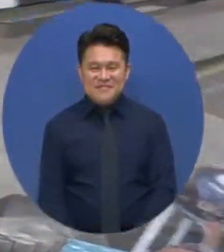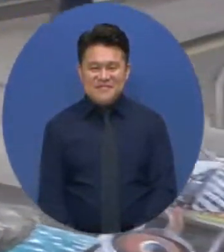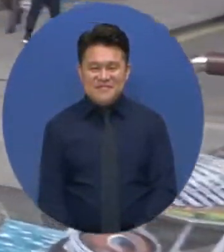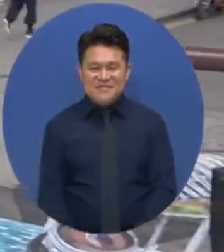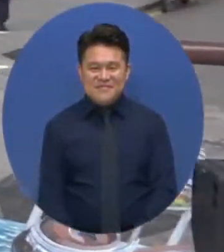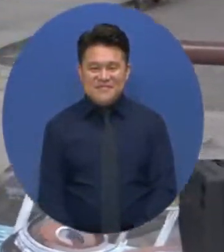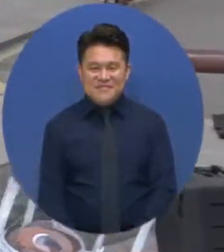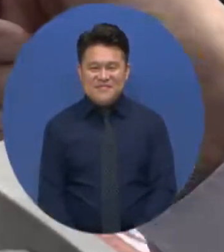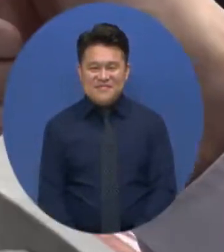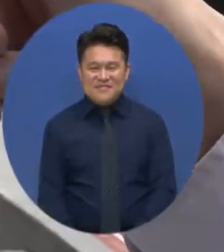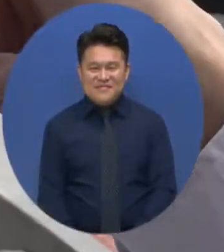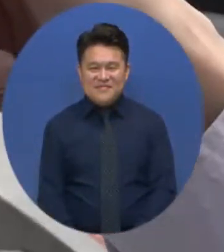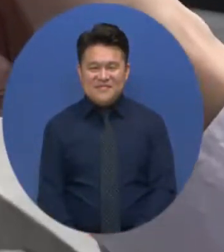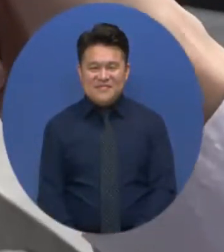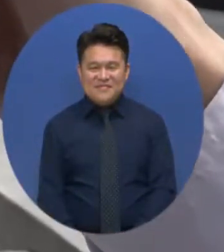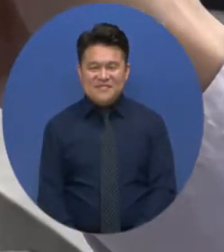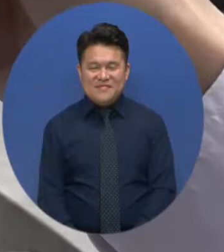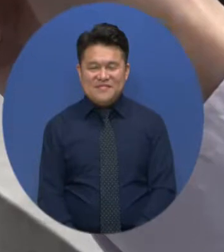이럴 수가.